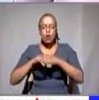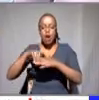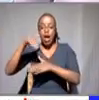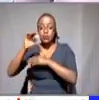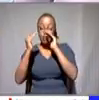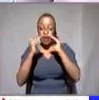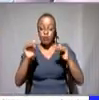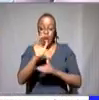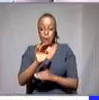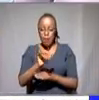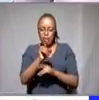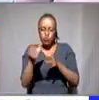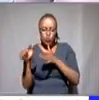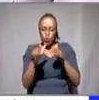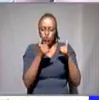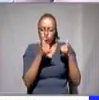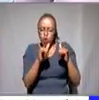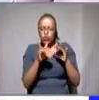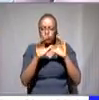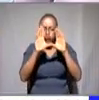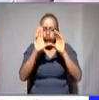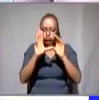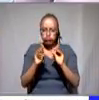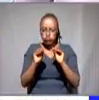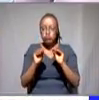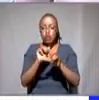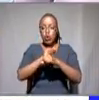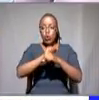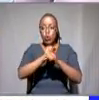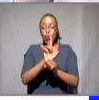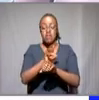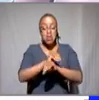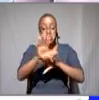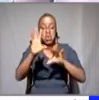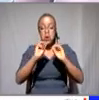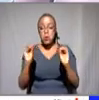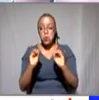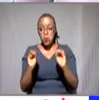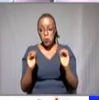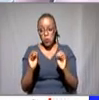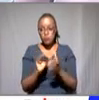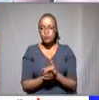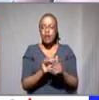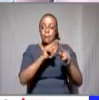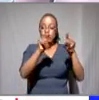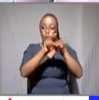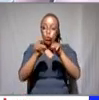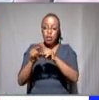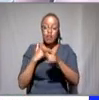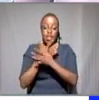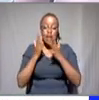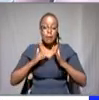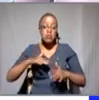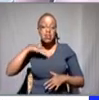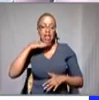wanyo bashio. Eritajira ya gutigilira homeno ya COVID-19. Dina taba kana dina dhere makiria. Ona kuhana ura ugo tiri mudo na umu